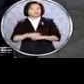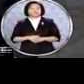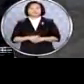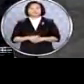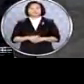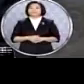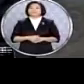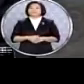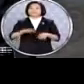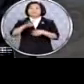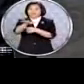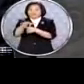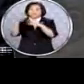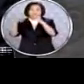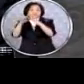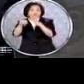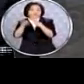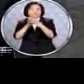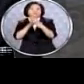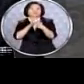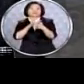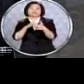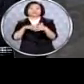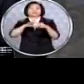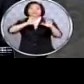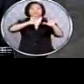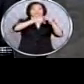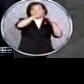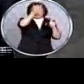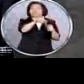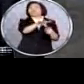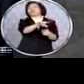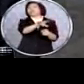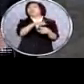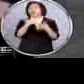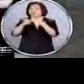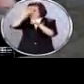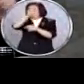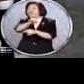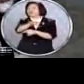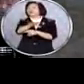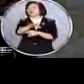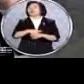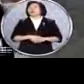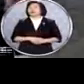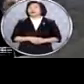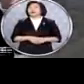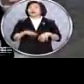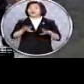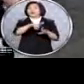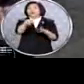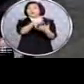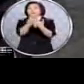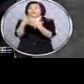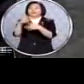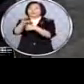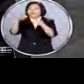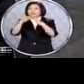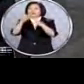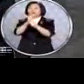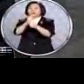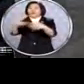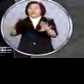面农舍，对不起，国民党也有，民进党也有，都陷到很多不法的情